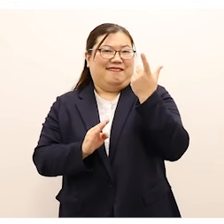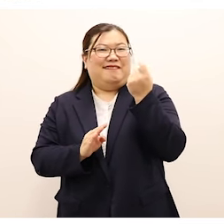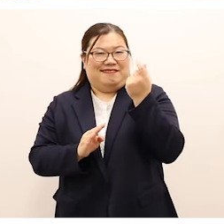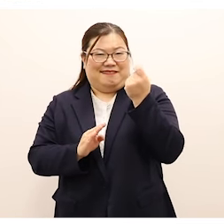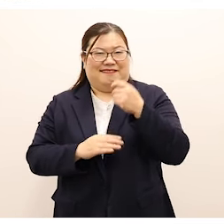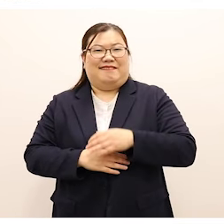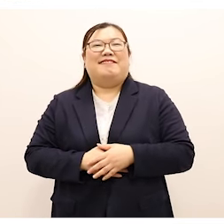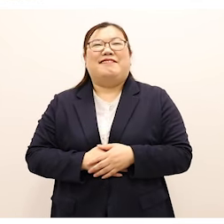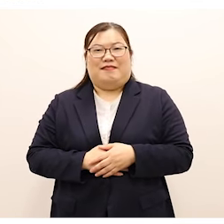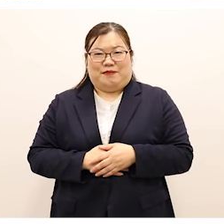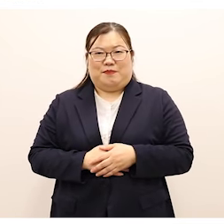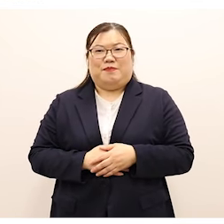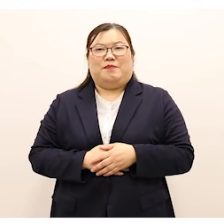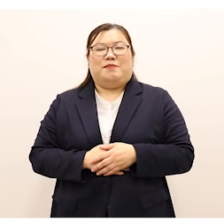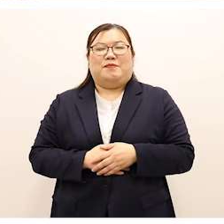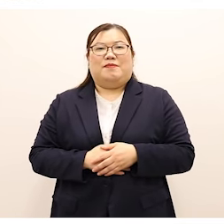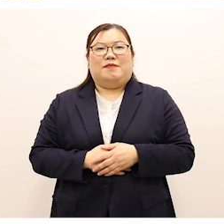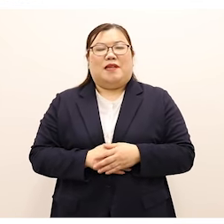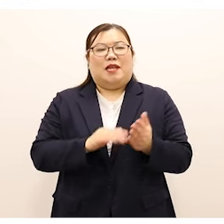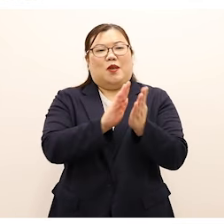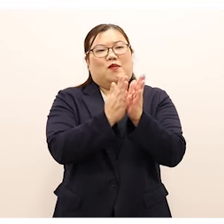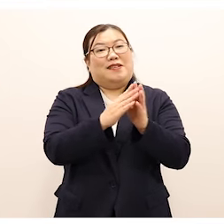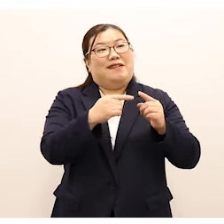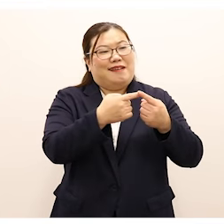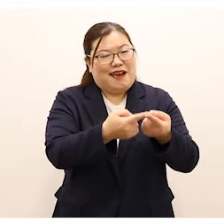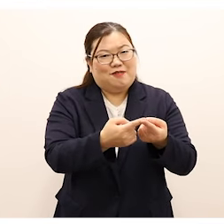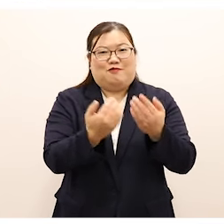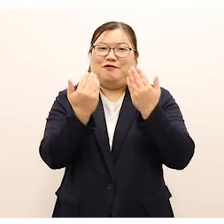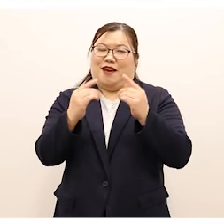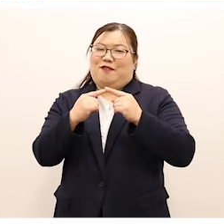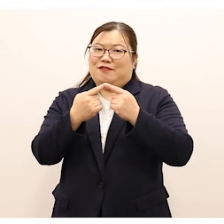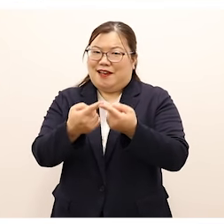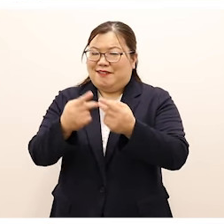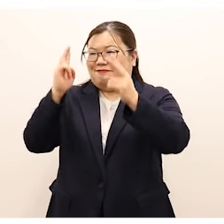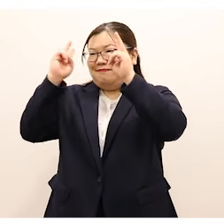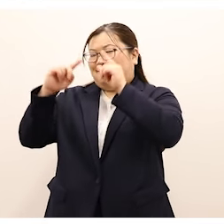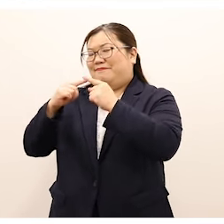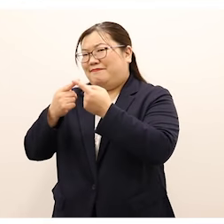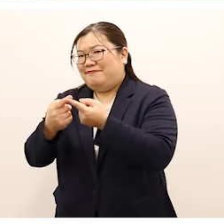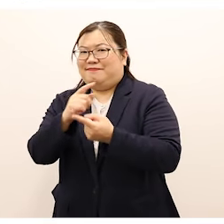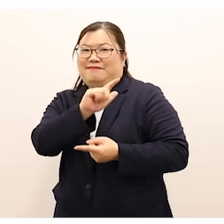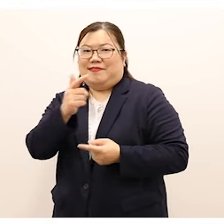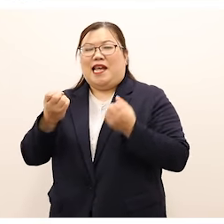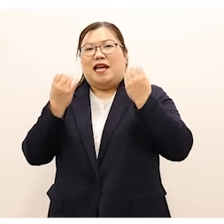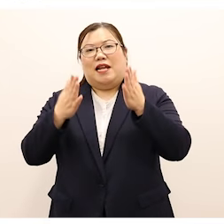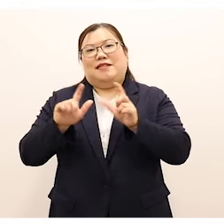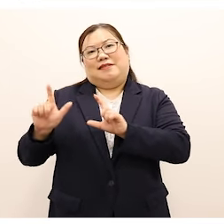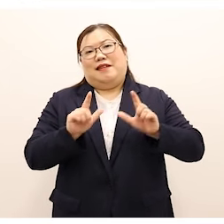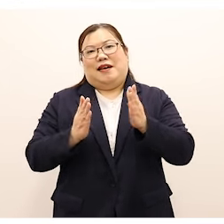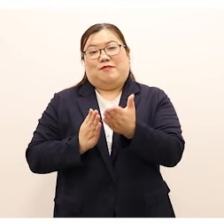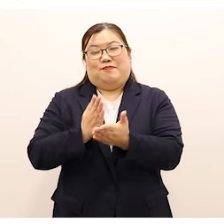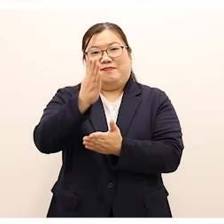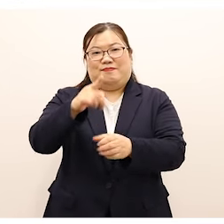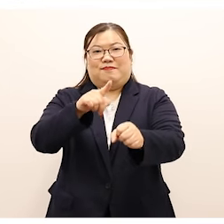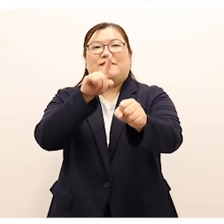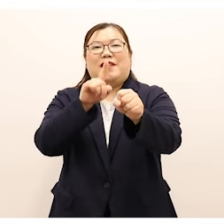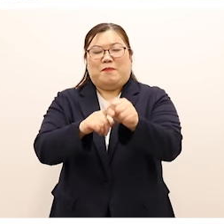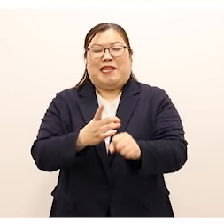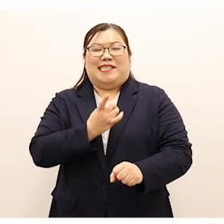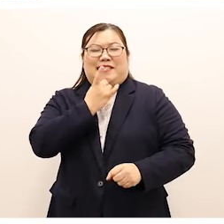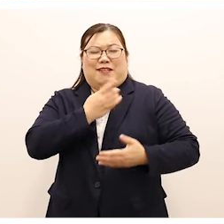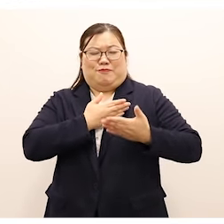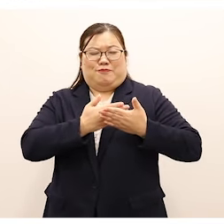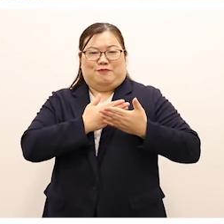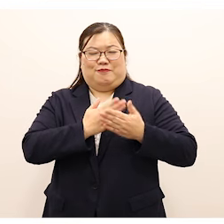。入園、入学、入社など新たな生活のスタートに向けて期待に胸を弾ませ